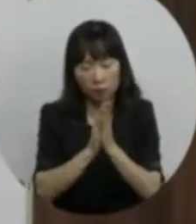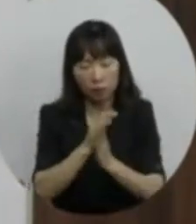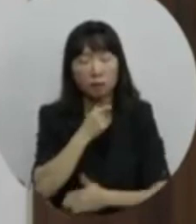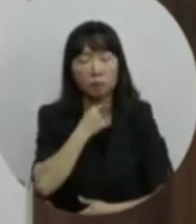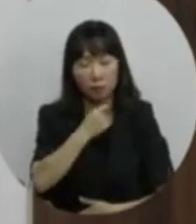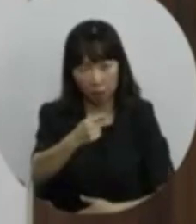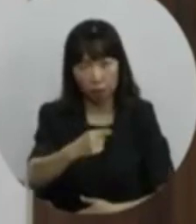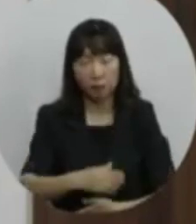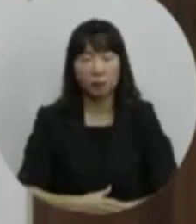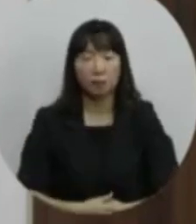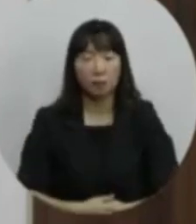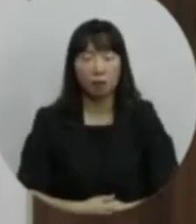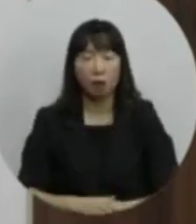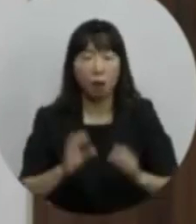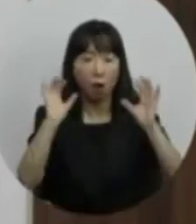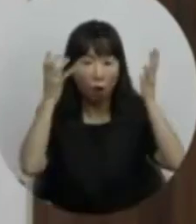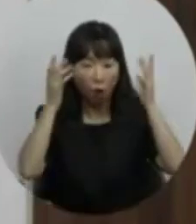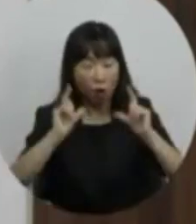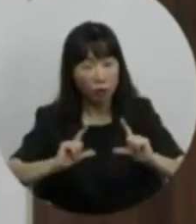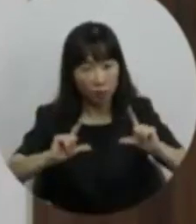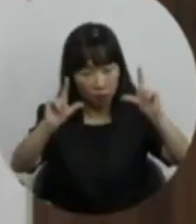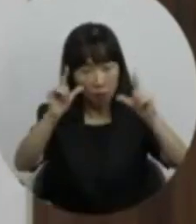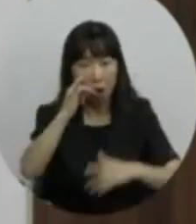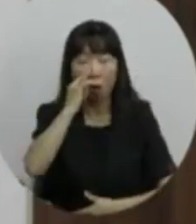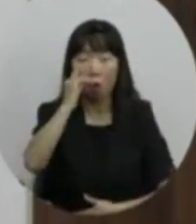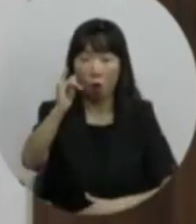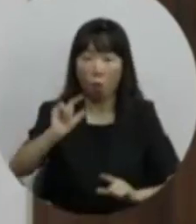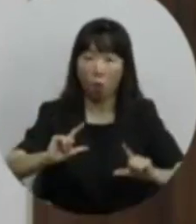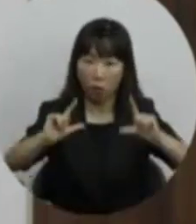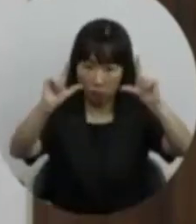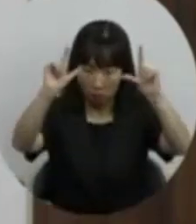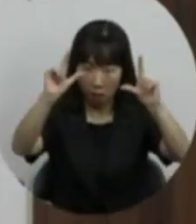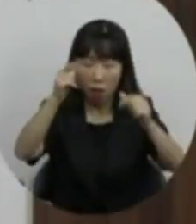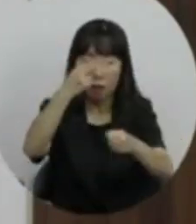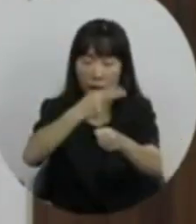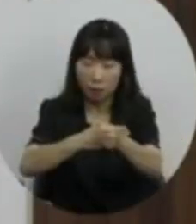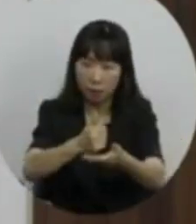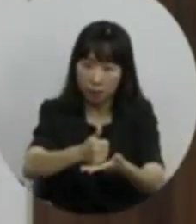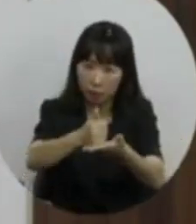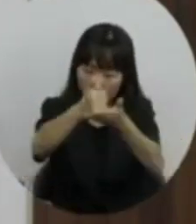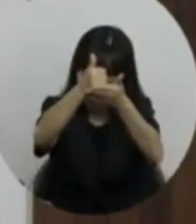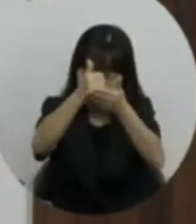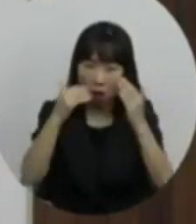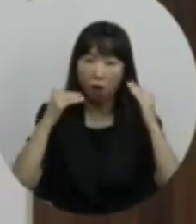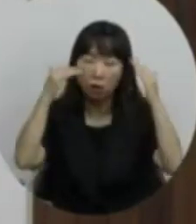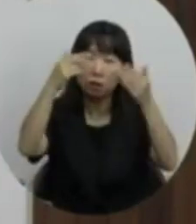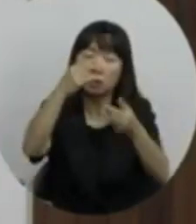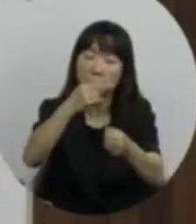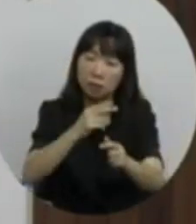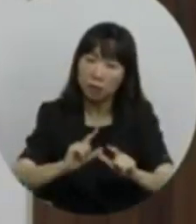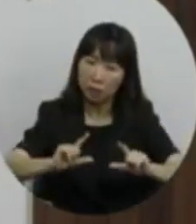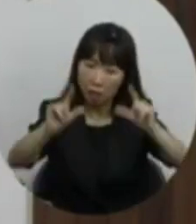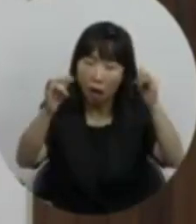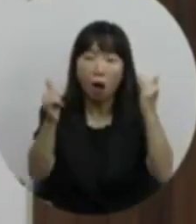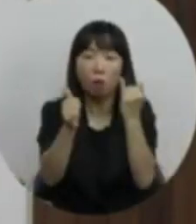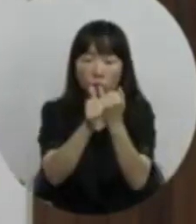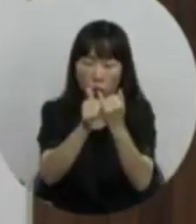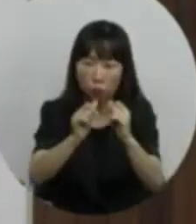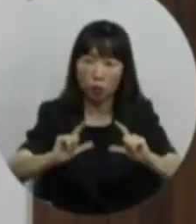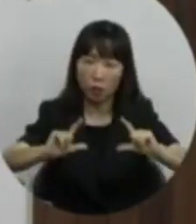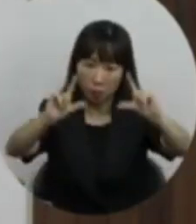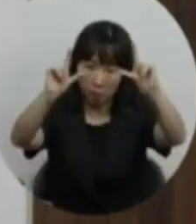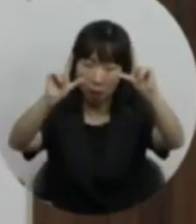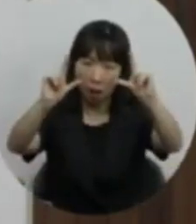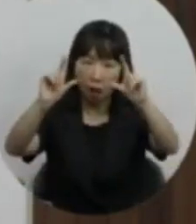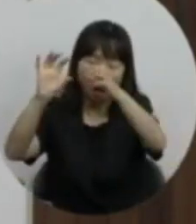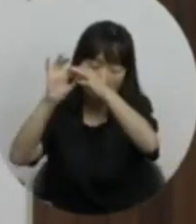바입니다. 어린이날, 어버이날, 스승의 날, 성년의 날, 부부의 날 등으로 이어졌던